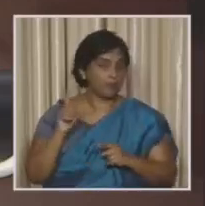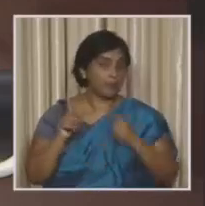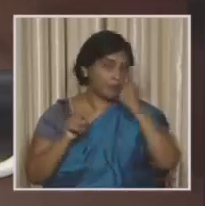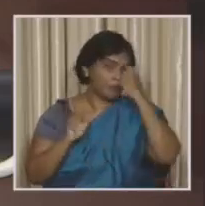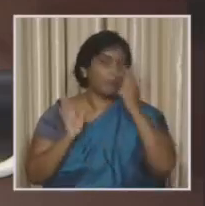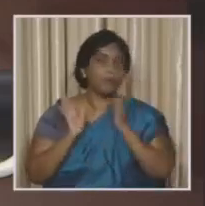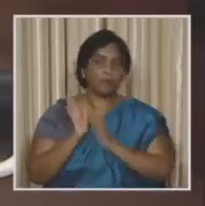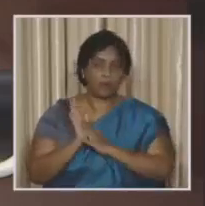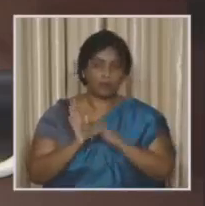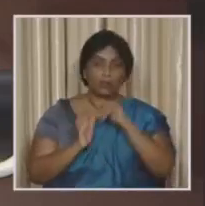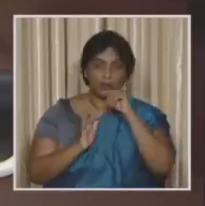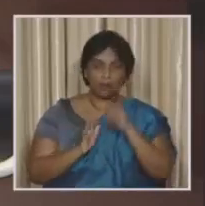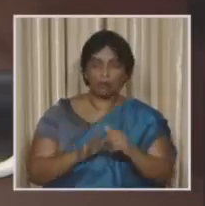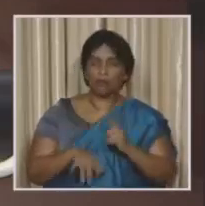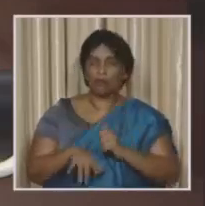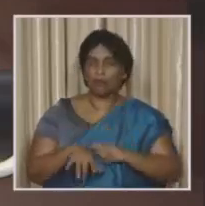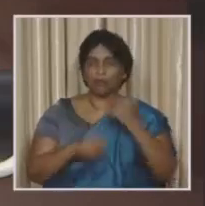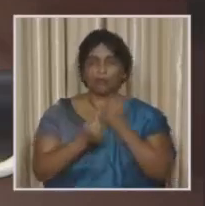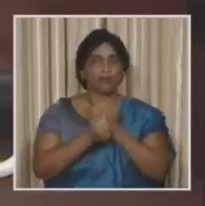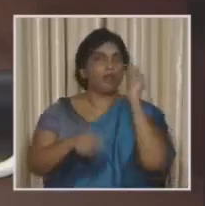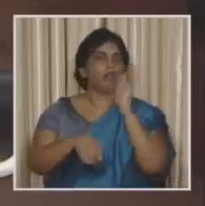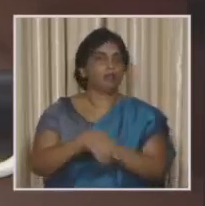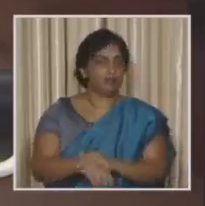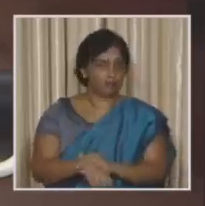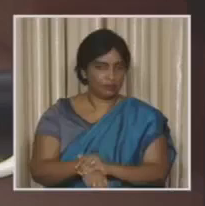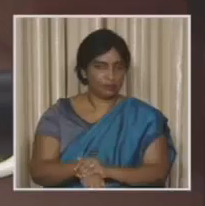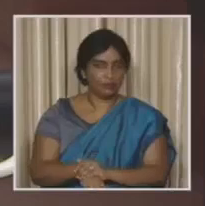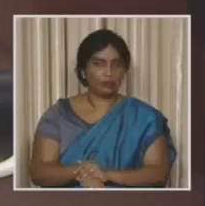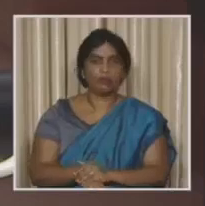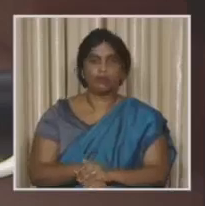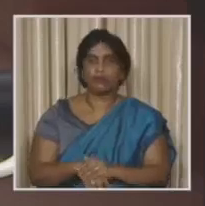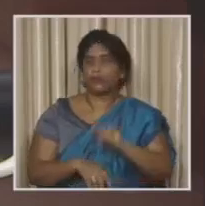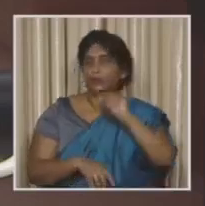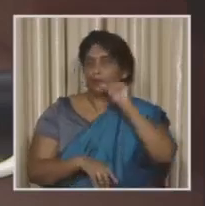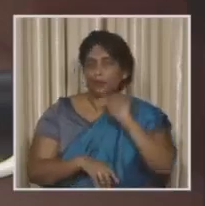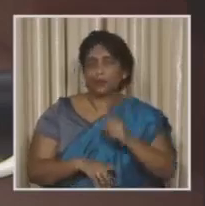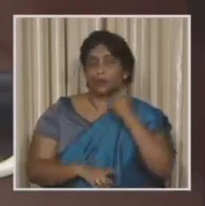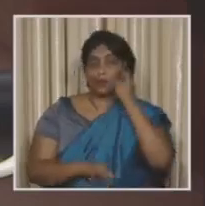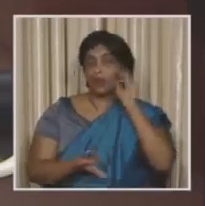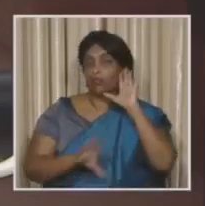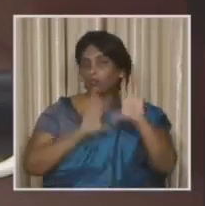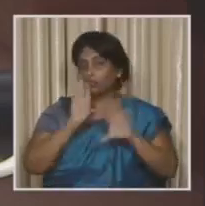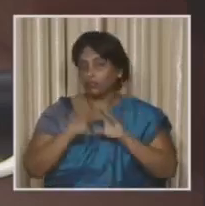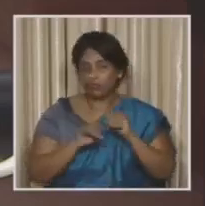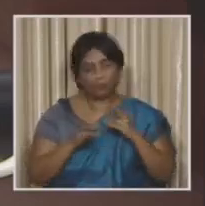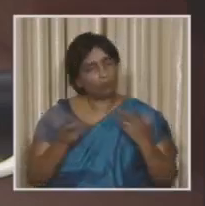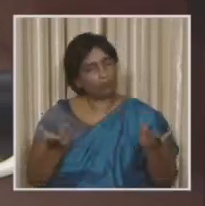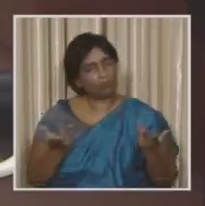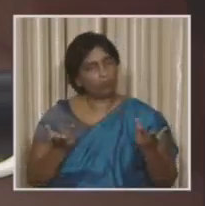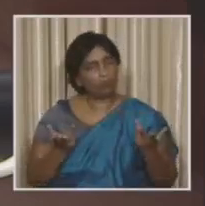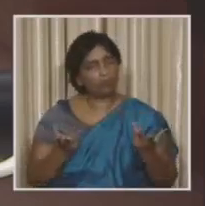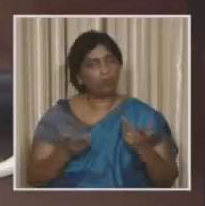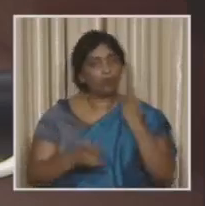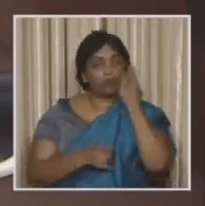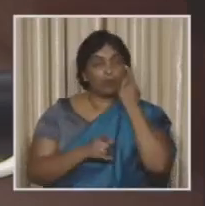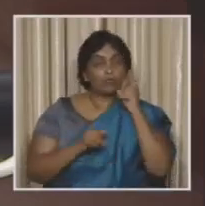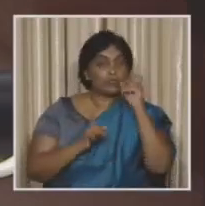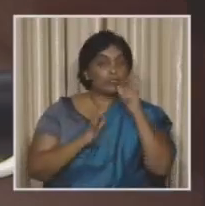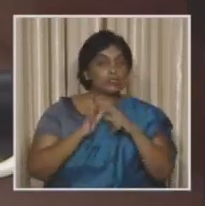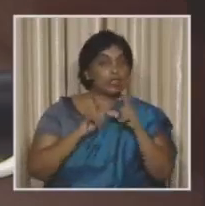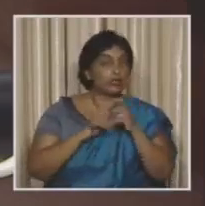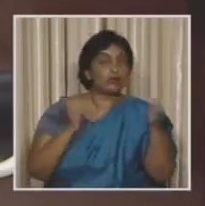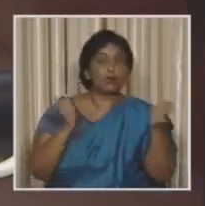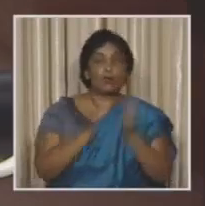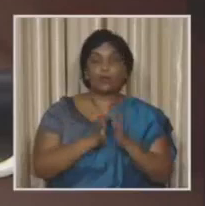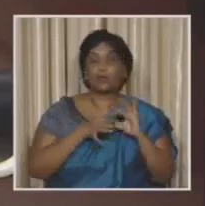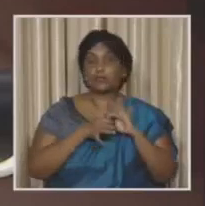මාතලේදී ඇත්තටම ඔබ ඔහු අහඹුවක් ලෙස අත්අඩංගු කොට ගන්න. කිසිසේත්ම බුද්ධි තොරතුරු හෝ බුද්ධ්‍යංශය සහ ඔවුන් අතර තිබුණු